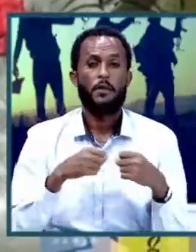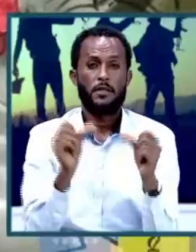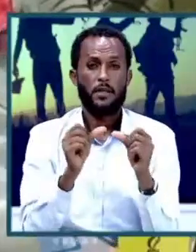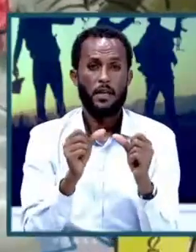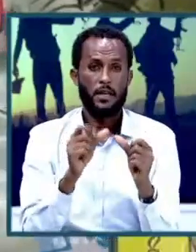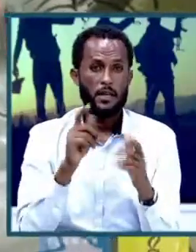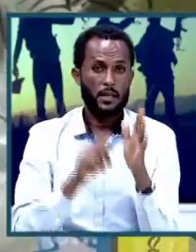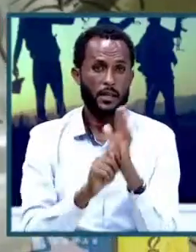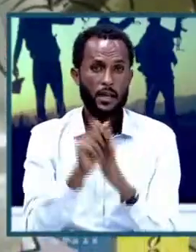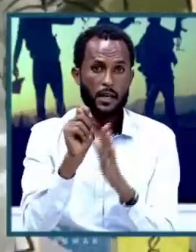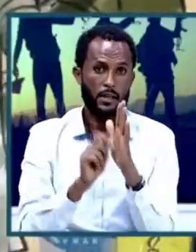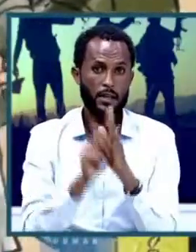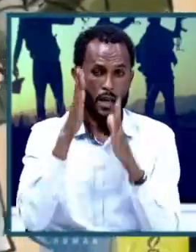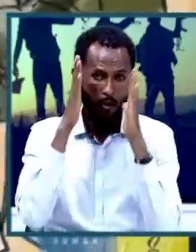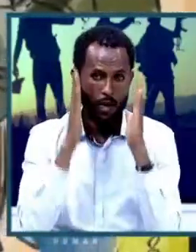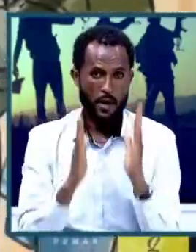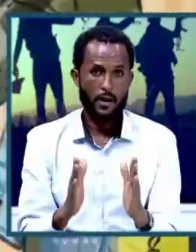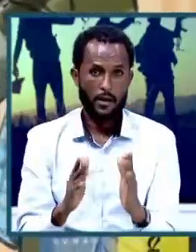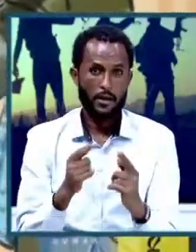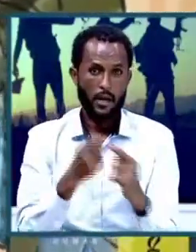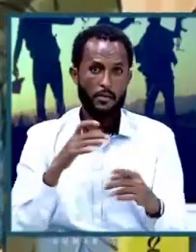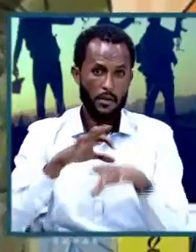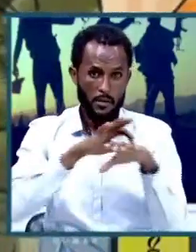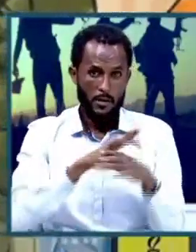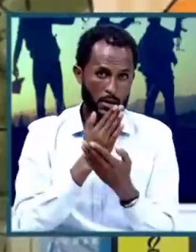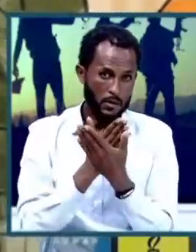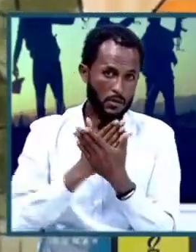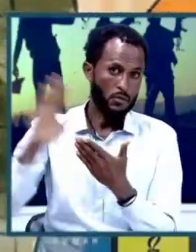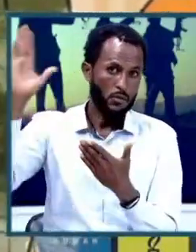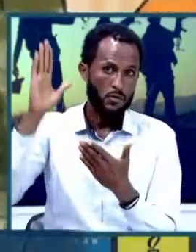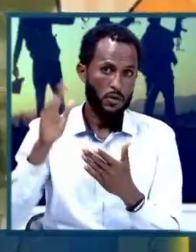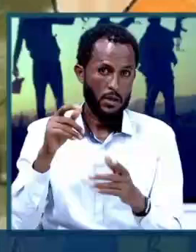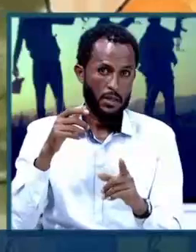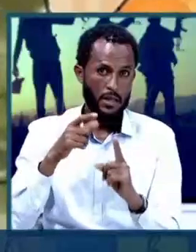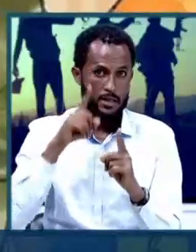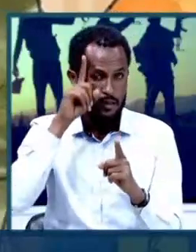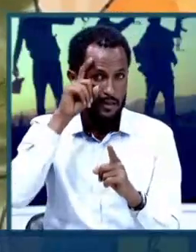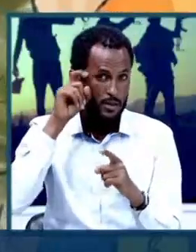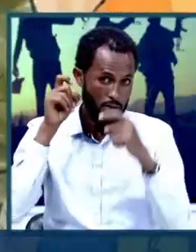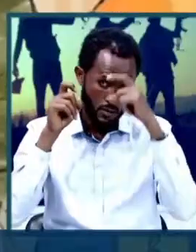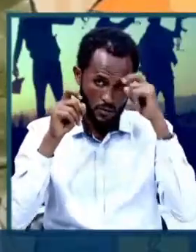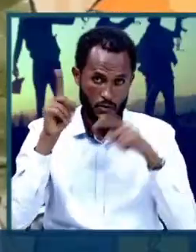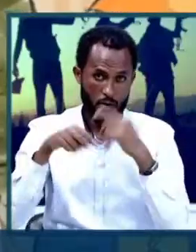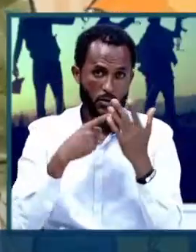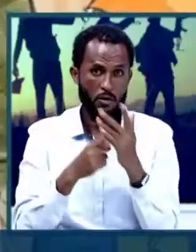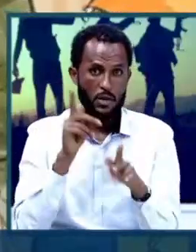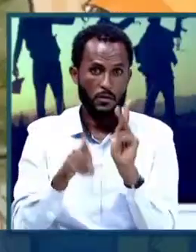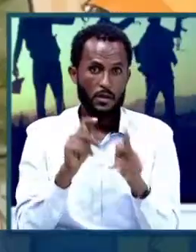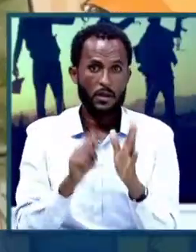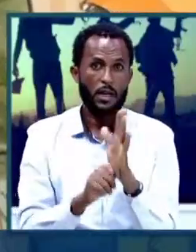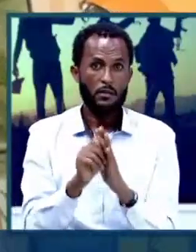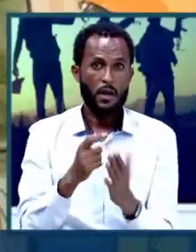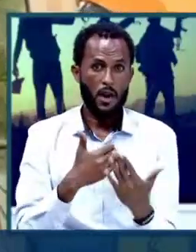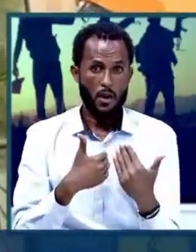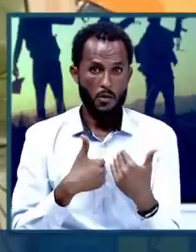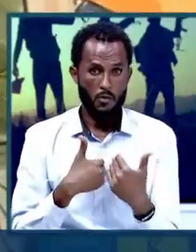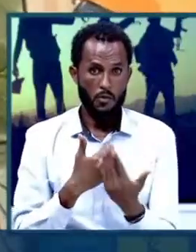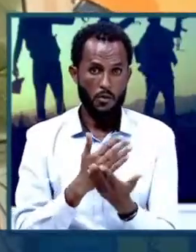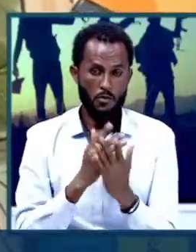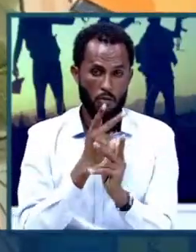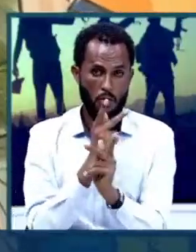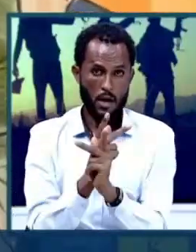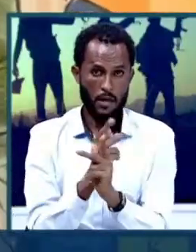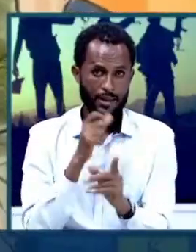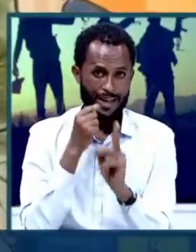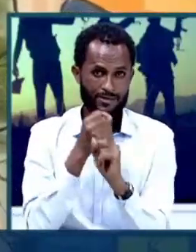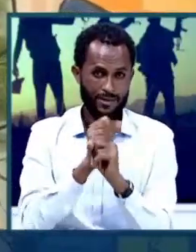ብምቕፃል ትግራይን ትግራዋይን ካብ ገፀ ምድሪ ንምጥፋእ ሕርዲግ ይብሉ ስለ ዘለዉ ህዝቢ ትግራይ ድማ ህላውኡ ንምውሓስ ቃልሱ